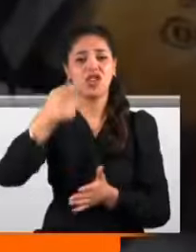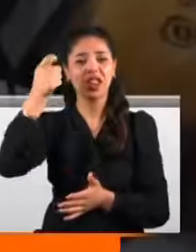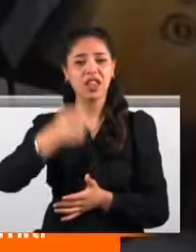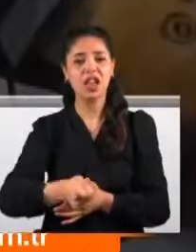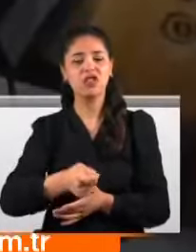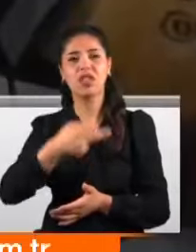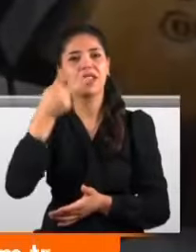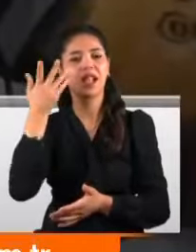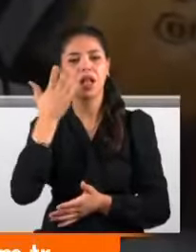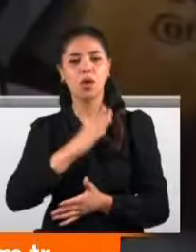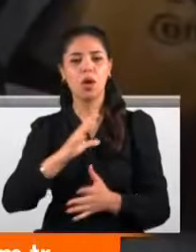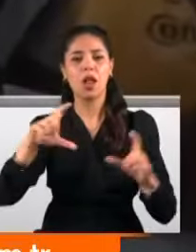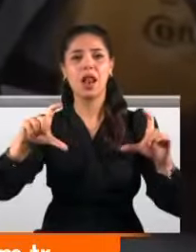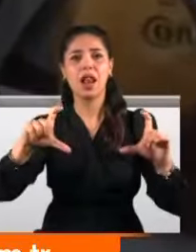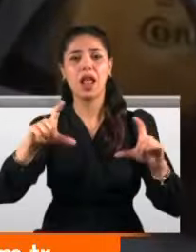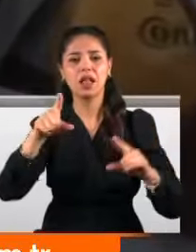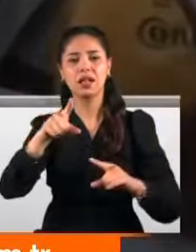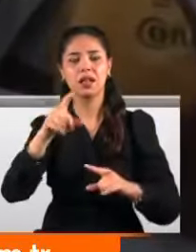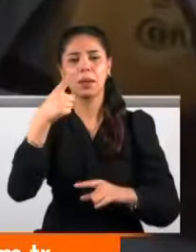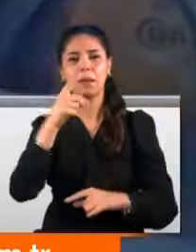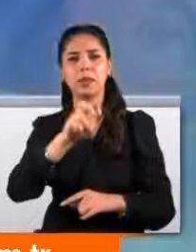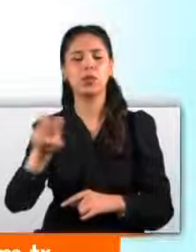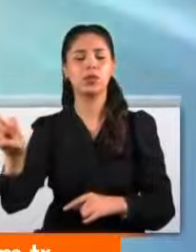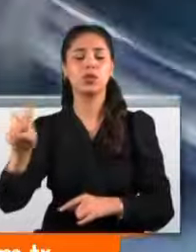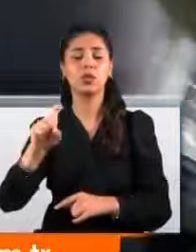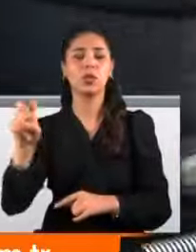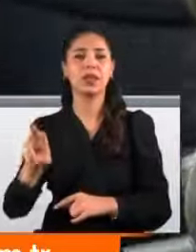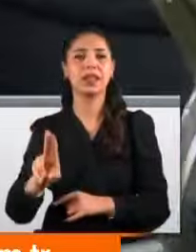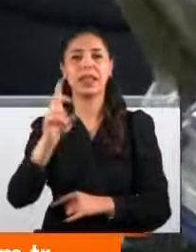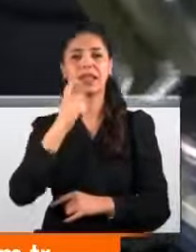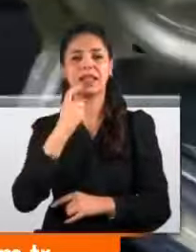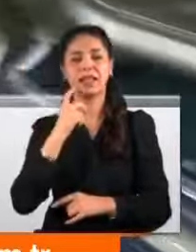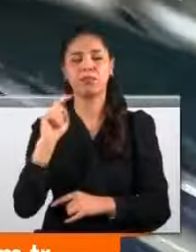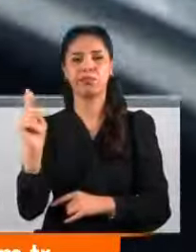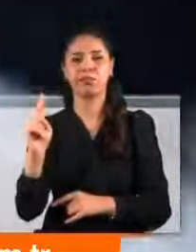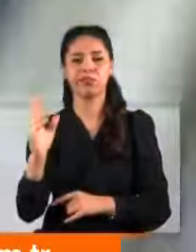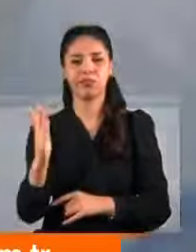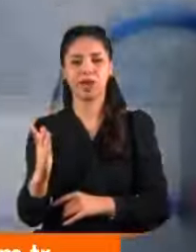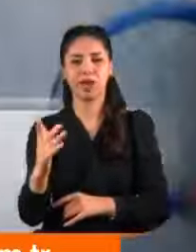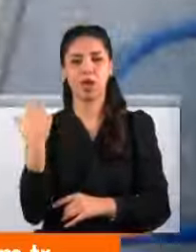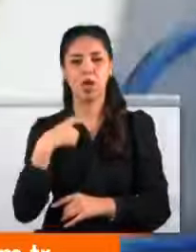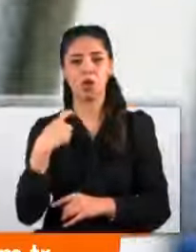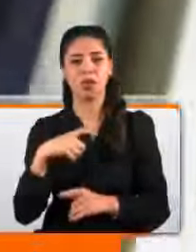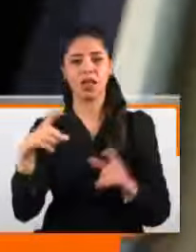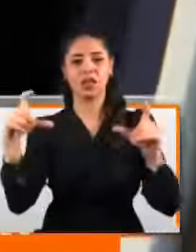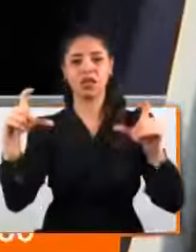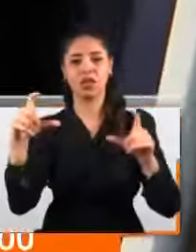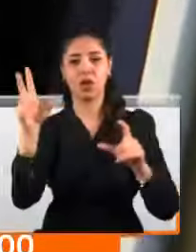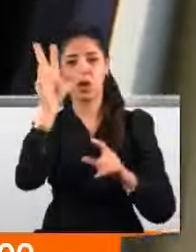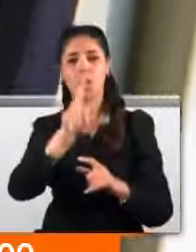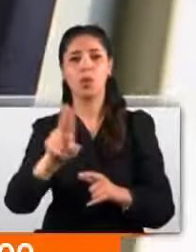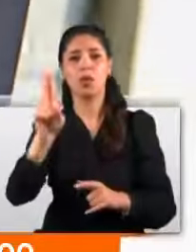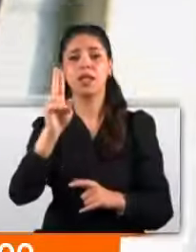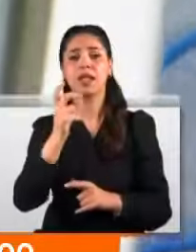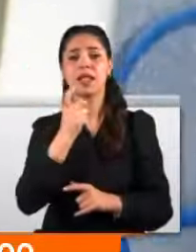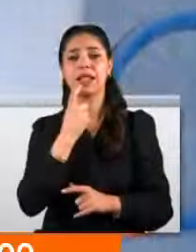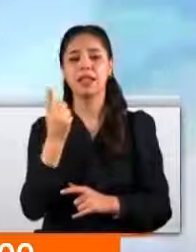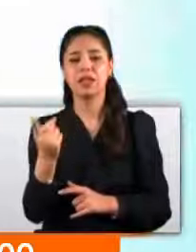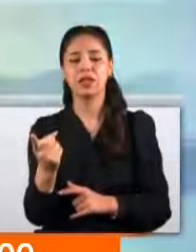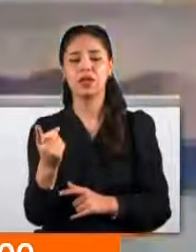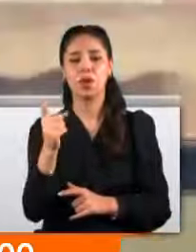şey orijinal. Lastikler bile 87 yılına ait. Bir özellik daha göstereceğim. İşte jantlar tam 37 yaşında, o